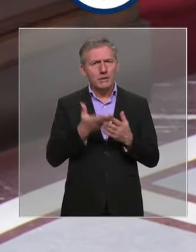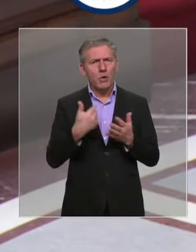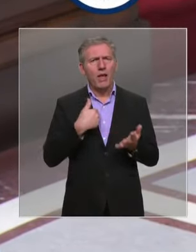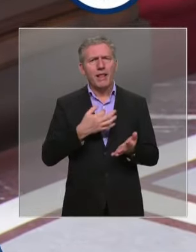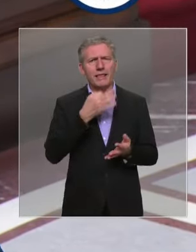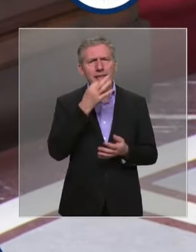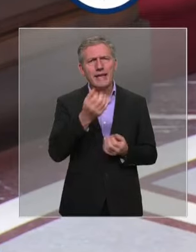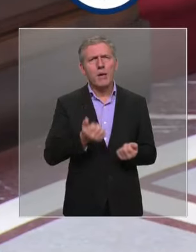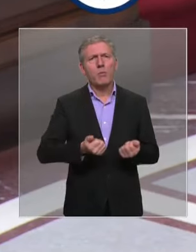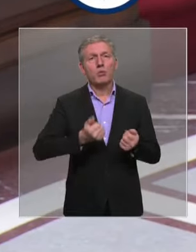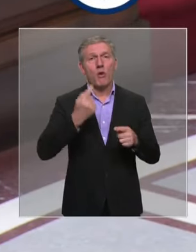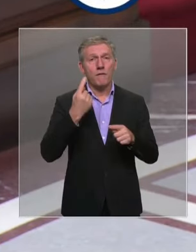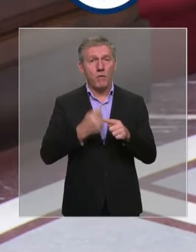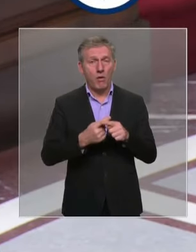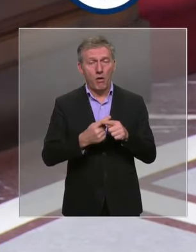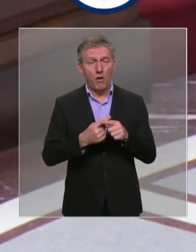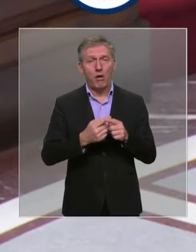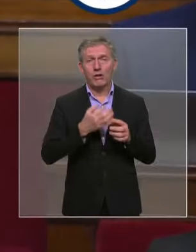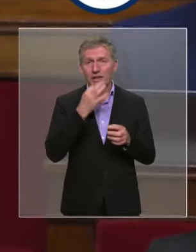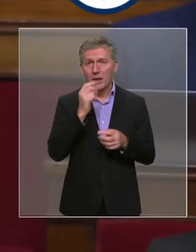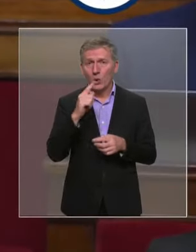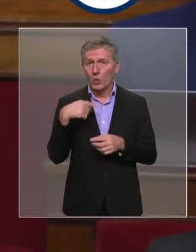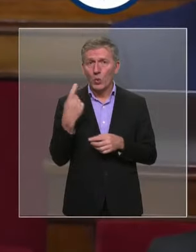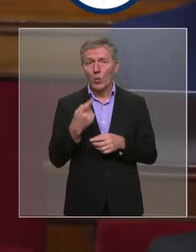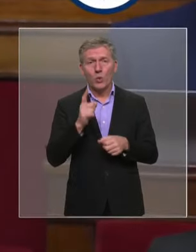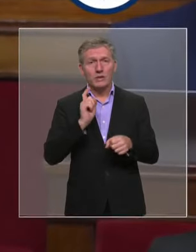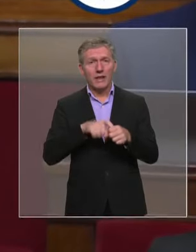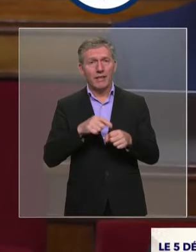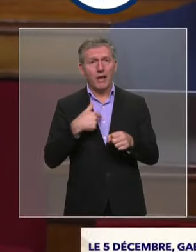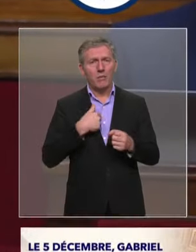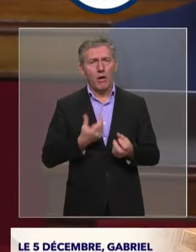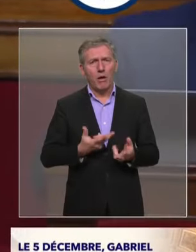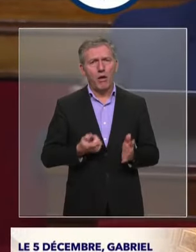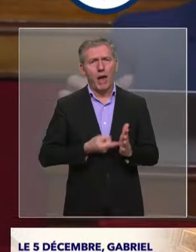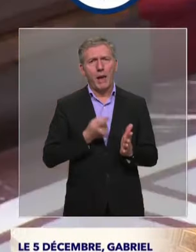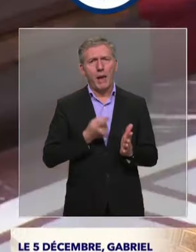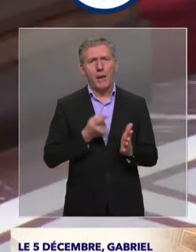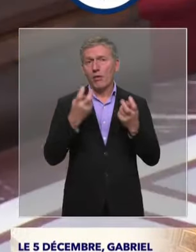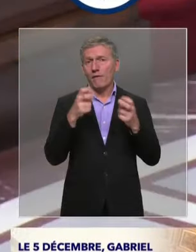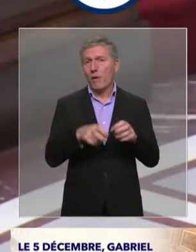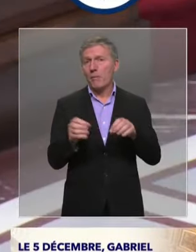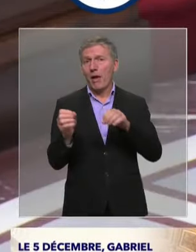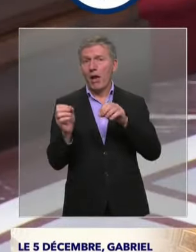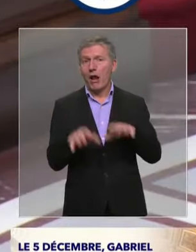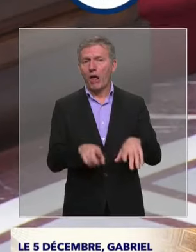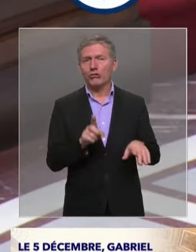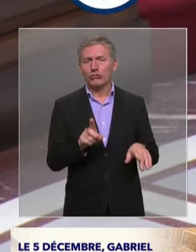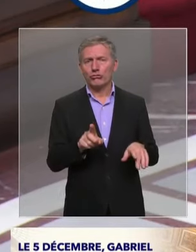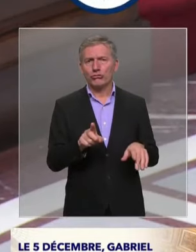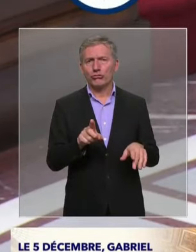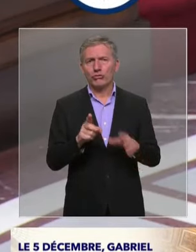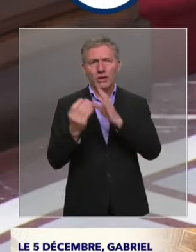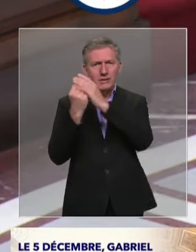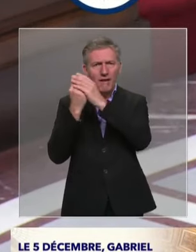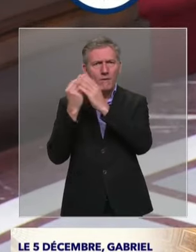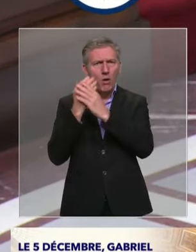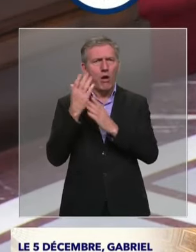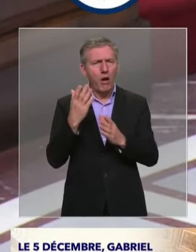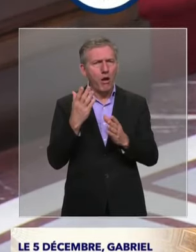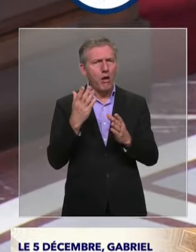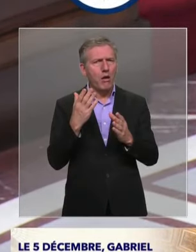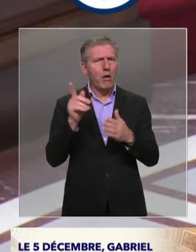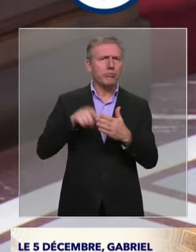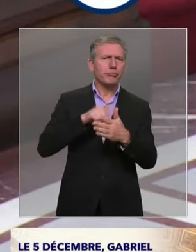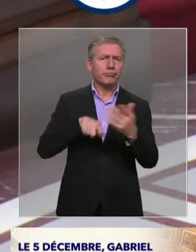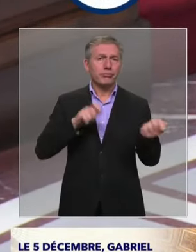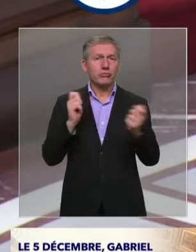reprises, y compris aux organisations syndicales que j'ai reçues. Je ne compte pas y ne pensée. En revanche, je compte,